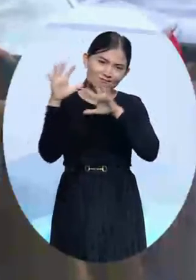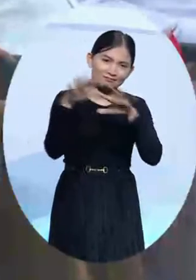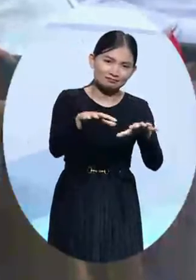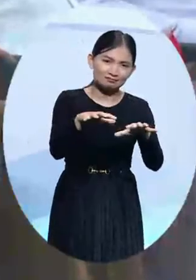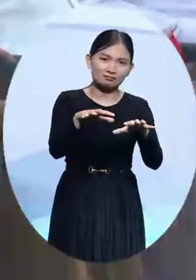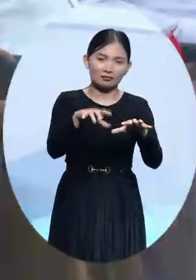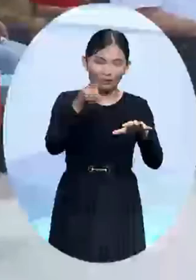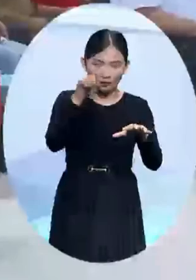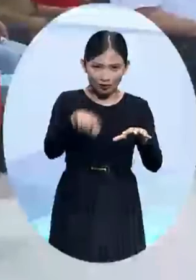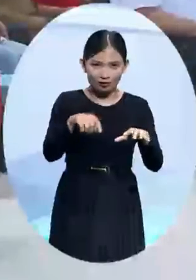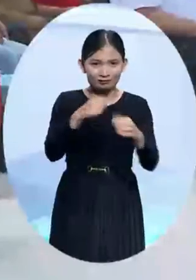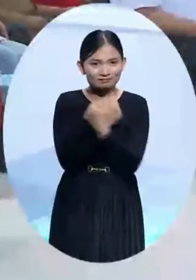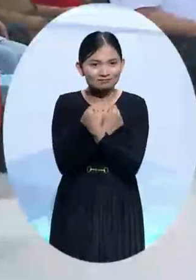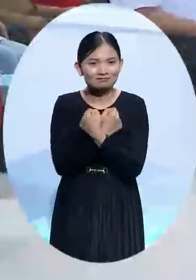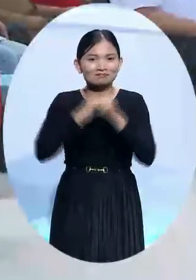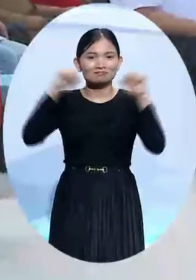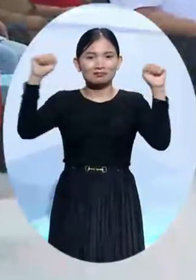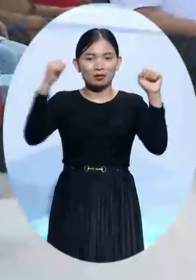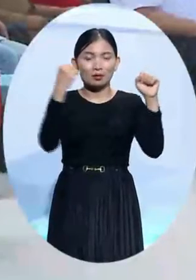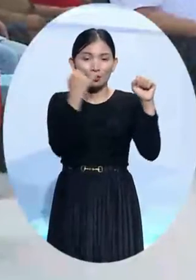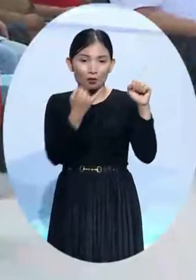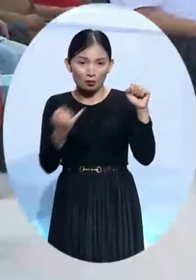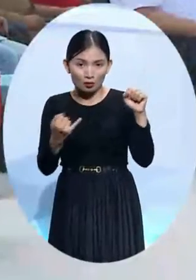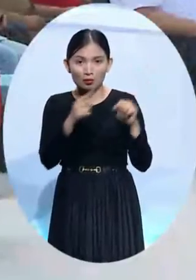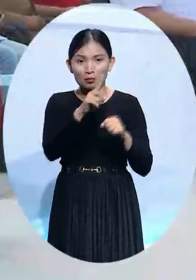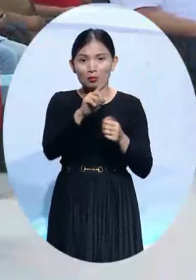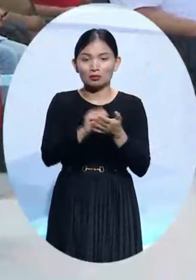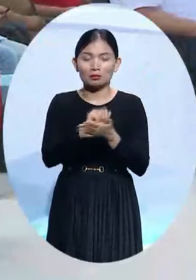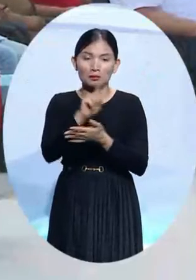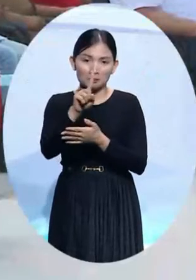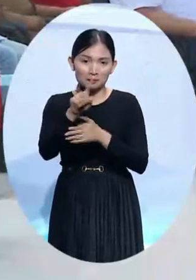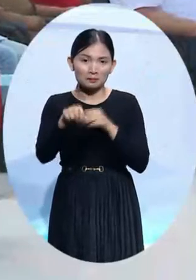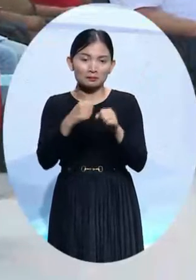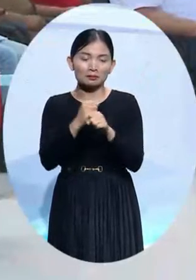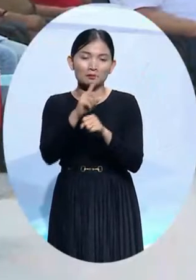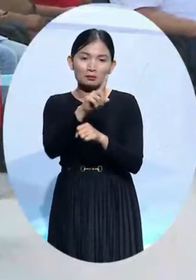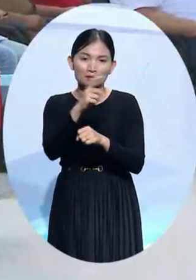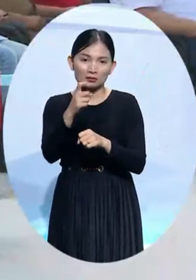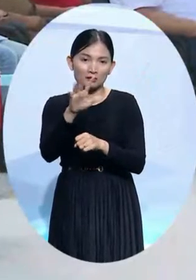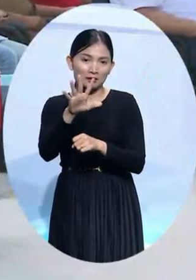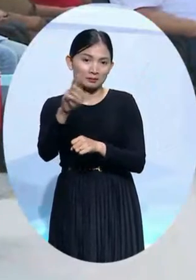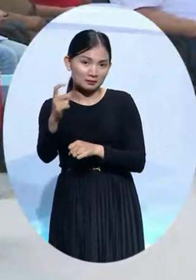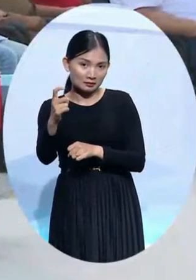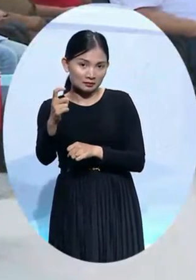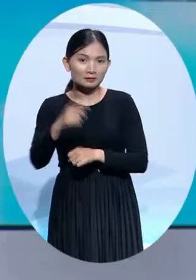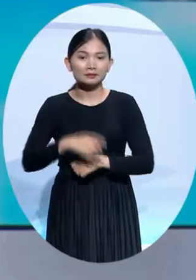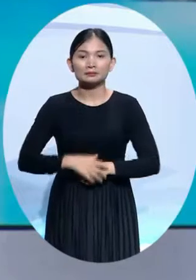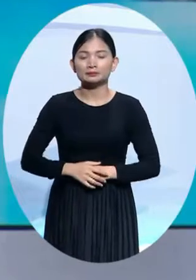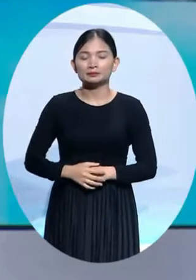Cuba, từ đó dẫn tới thắng lợi cuối cùng vào ngày 1 tháng 1 năm 1959.